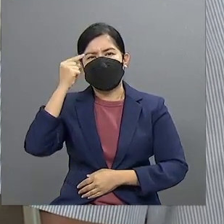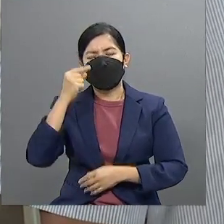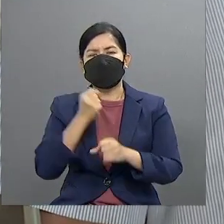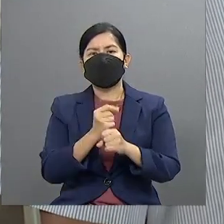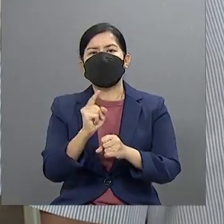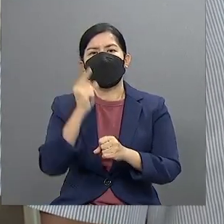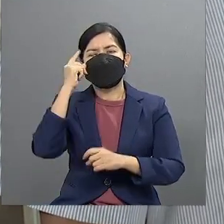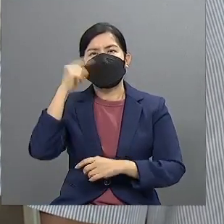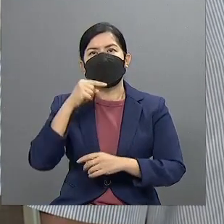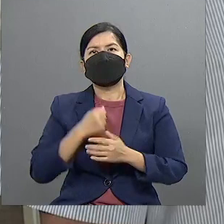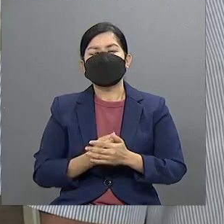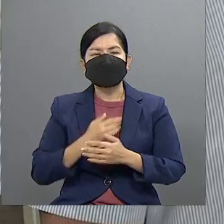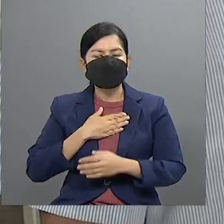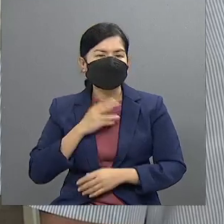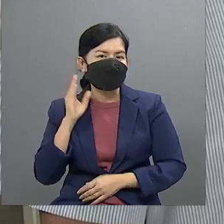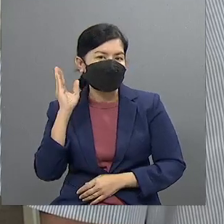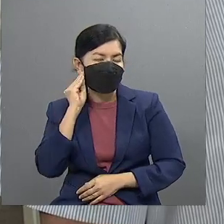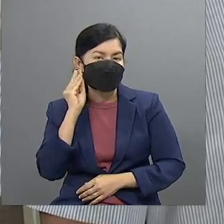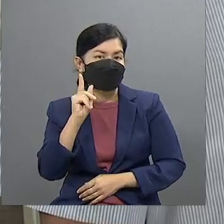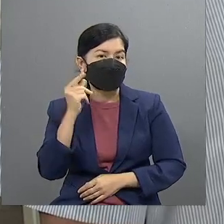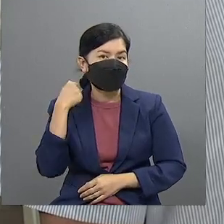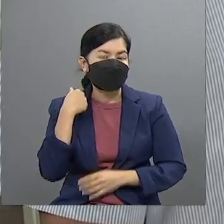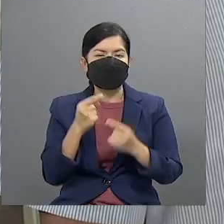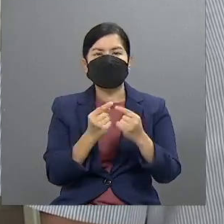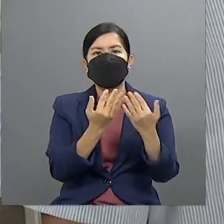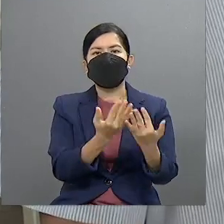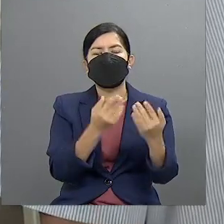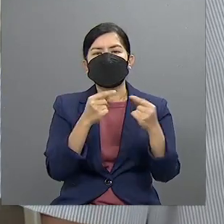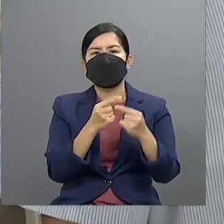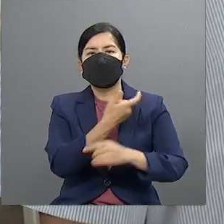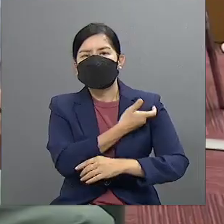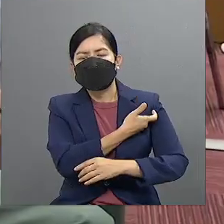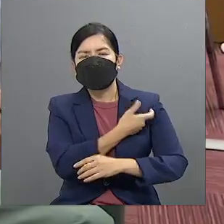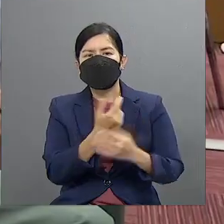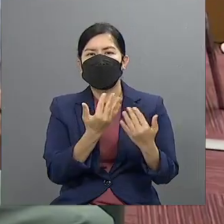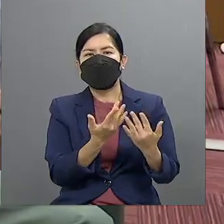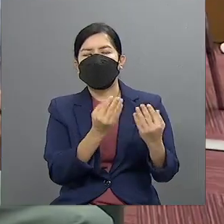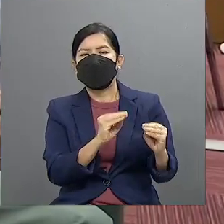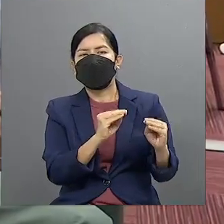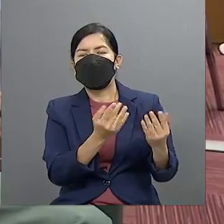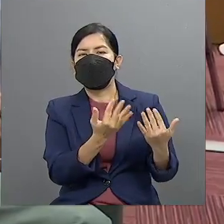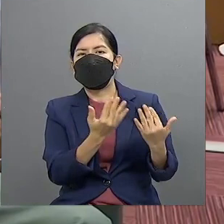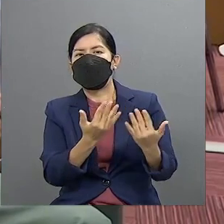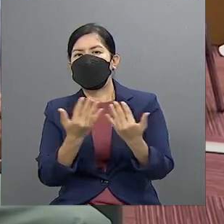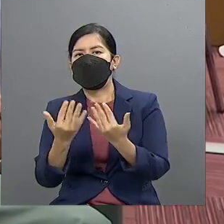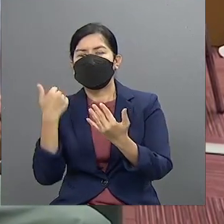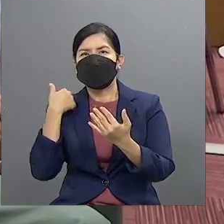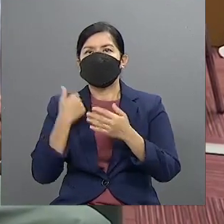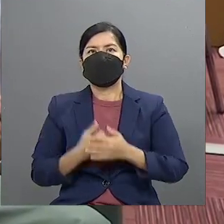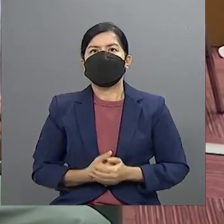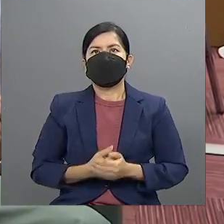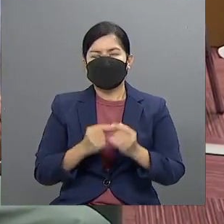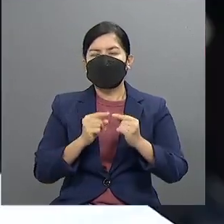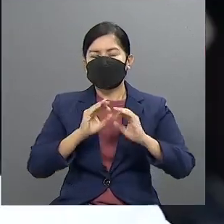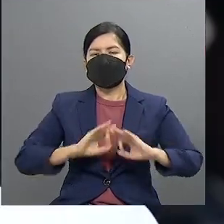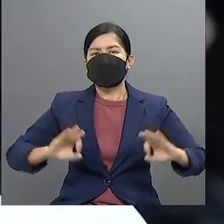แต่ข่าวว่าเออรอวัคซีนอย่างนี้แหละครับก็สำคัญครับเพราะว่าโอ้โห